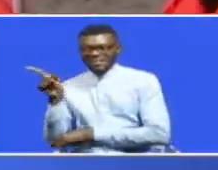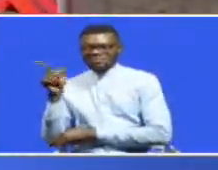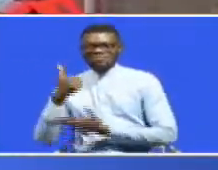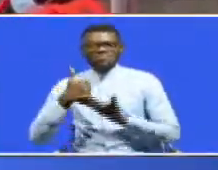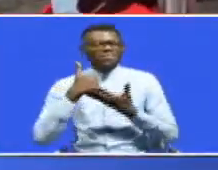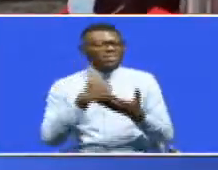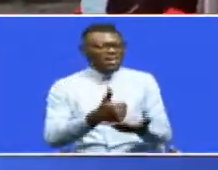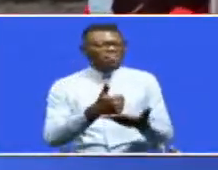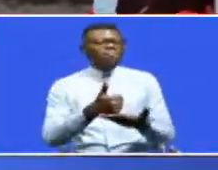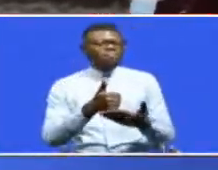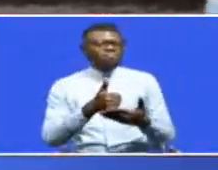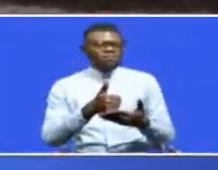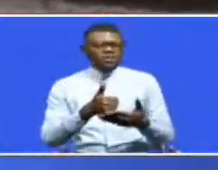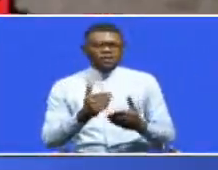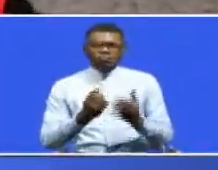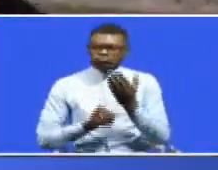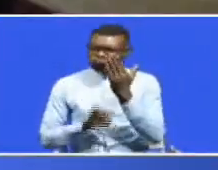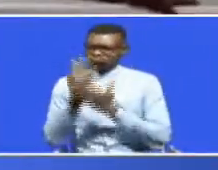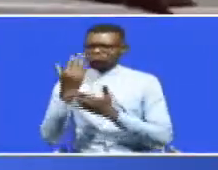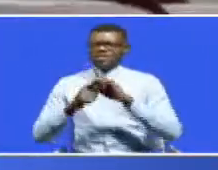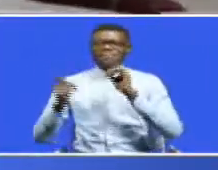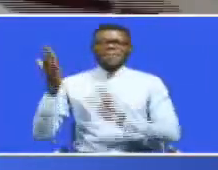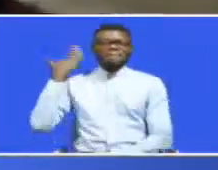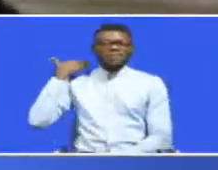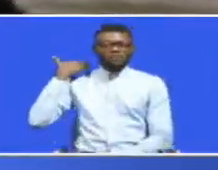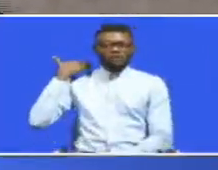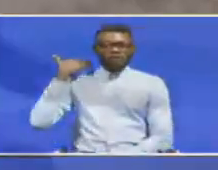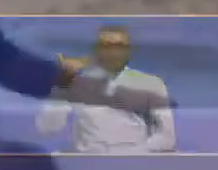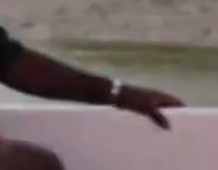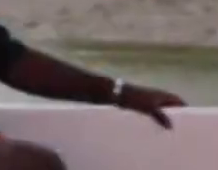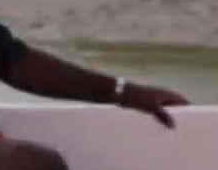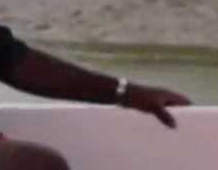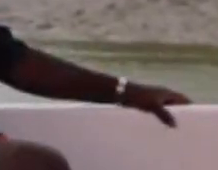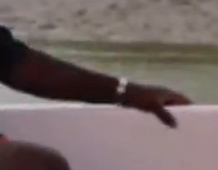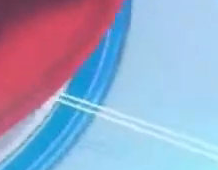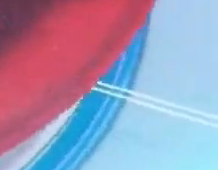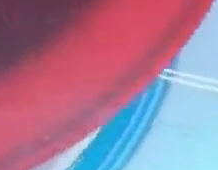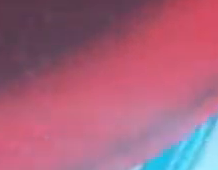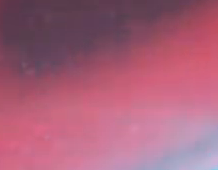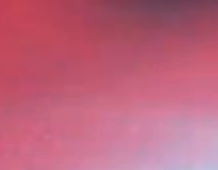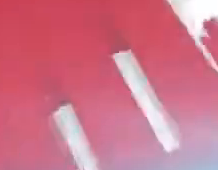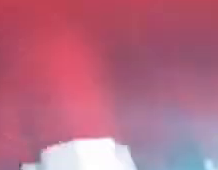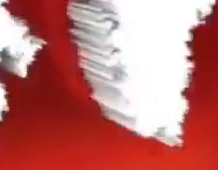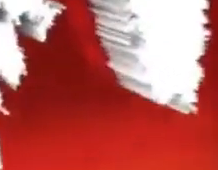kurejesha hali ya zamani. Sada Hassan, KTN News.